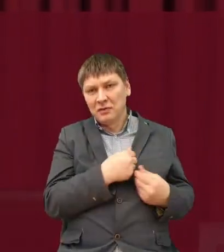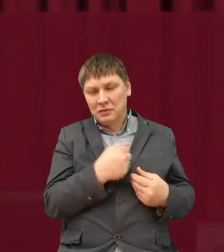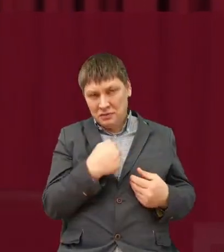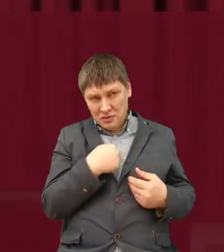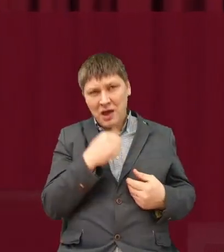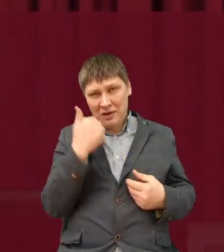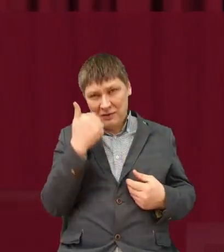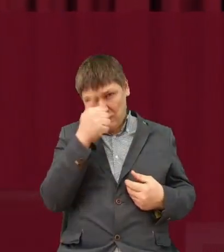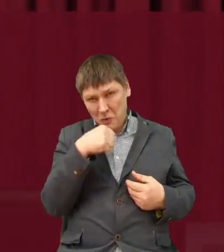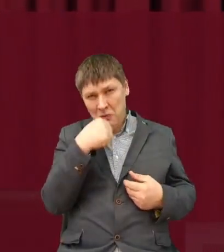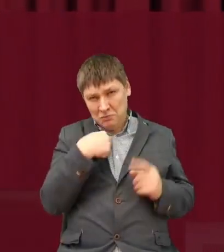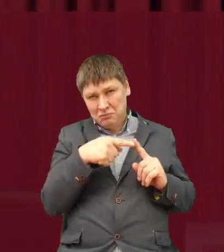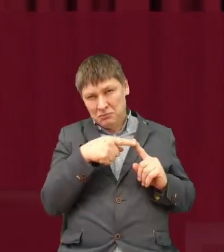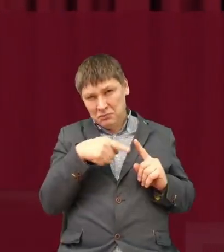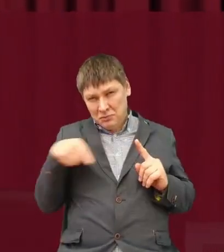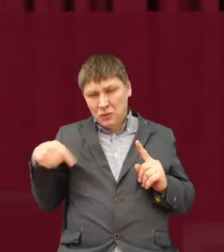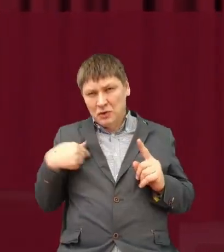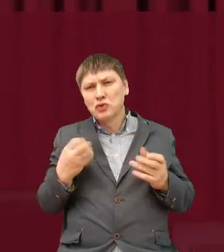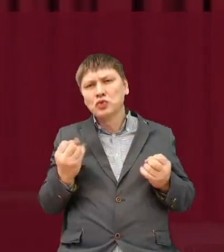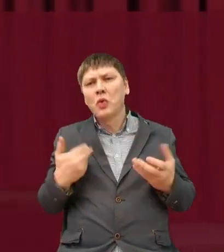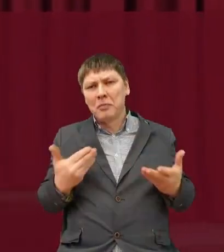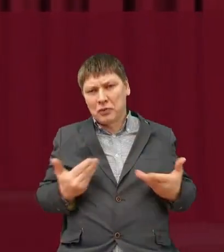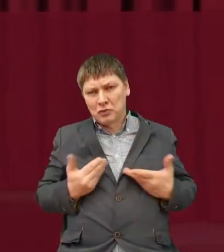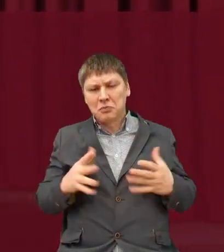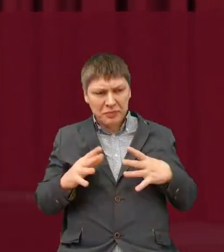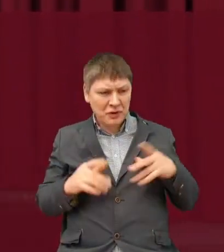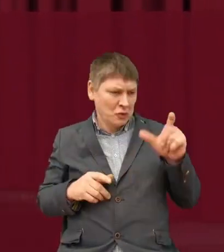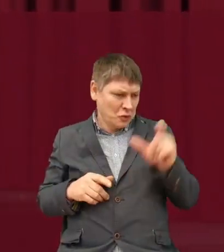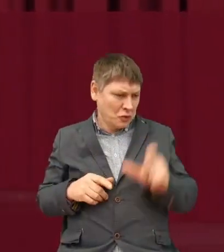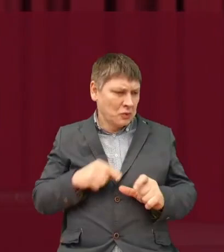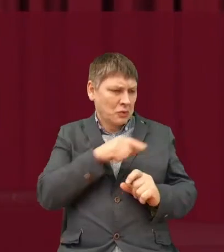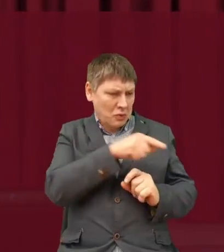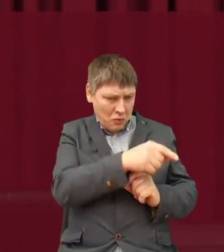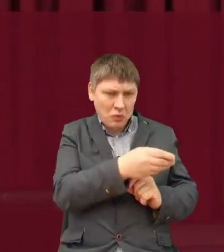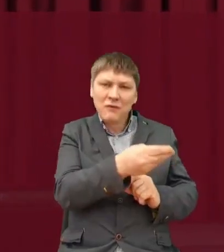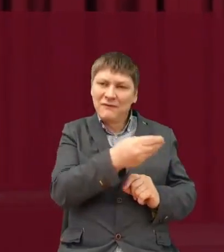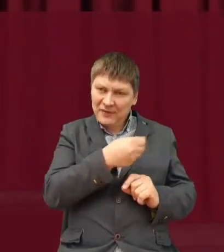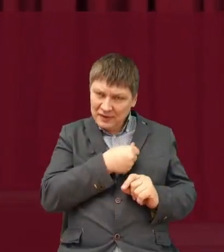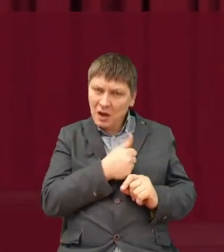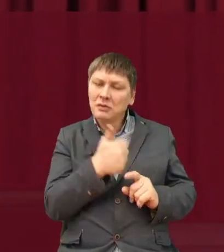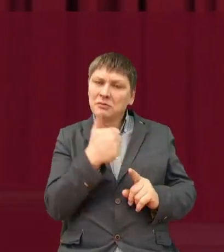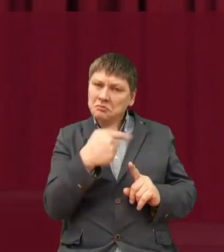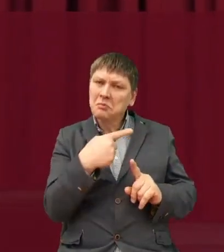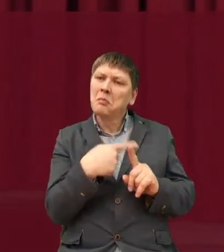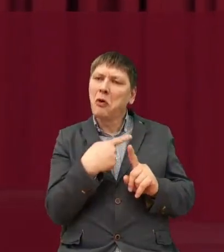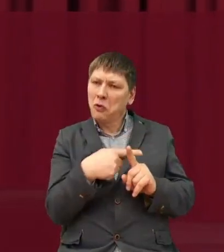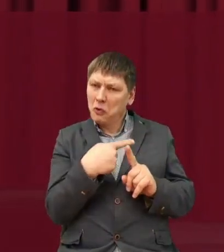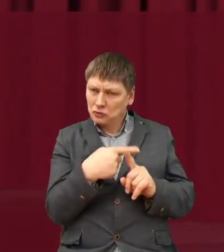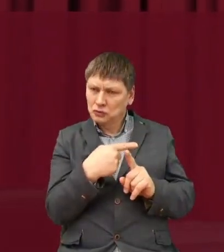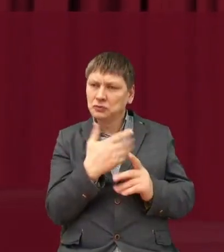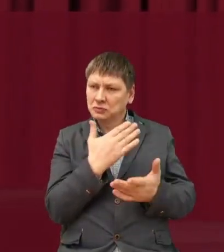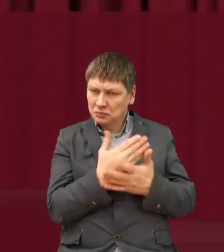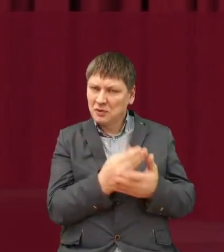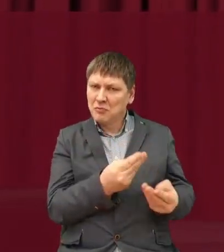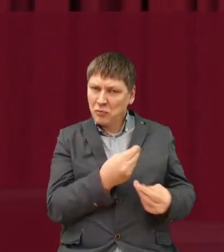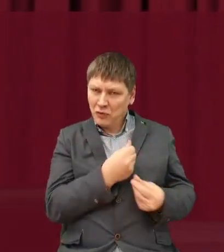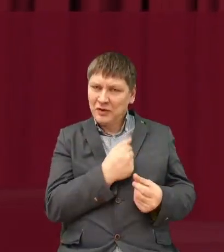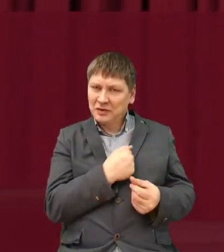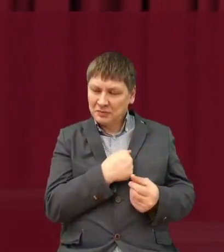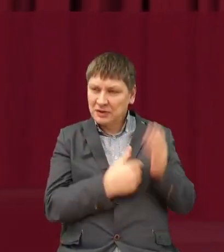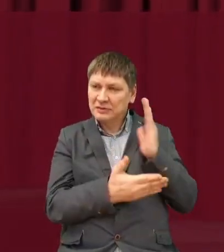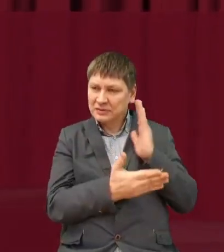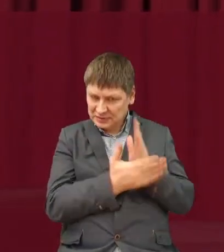годы своей жизни могу сказать что были те люди которые оказали очень доброе влияние на мою жизнь